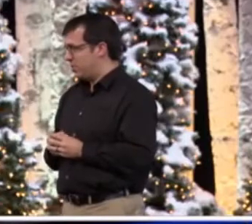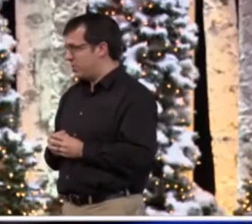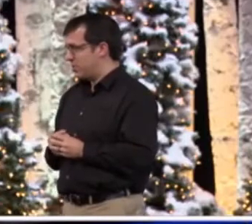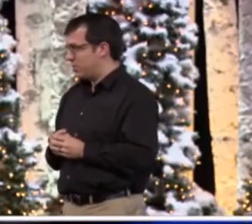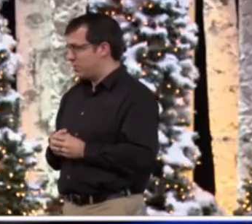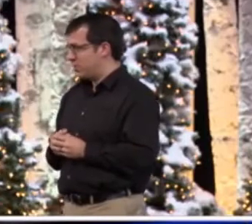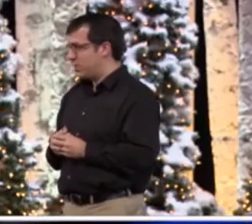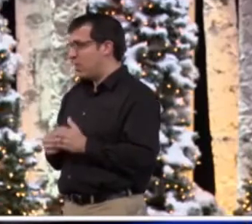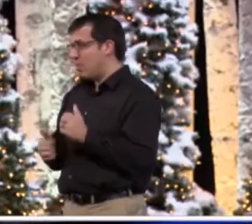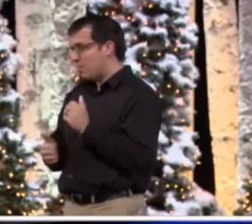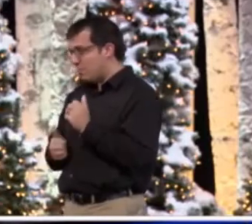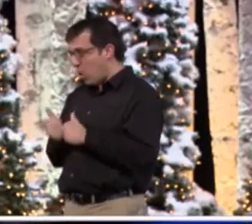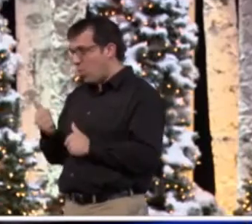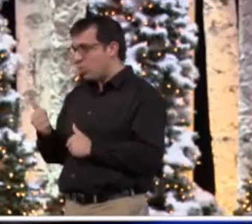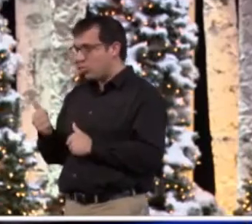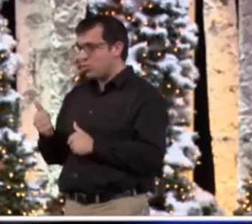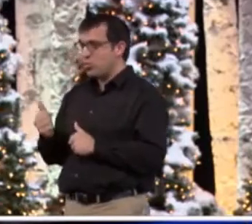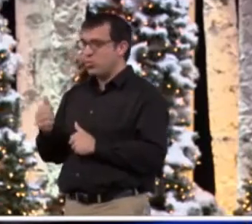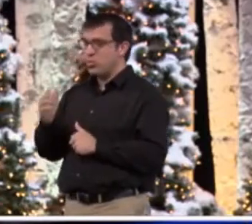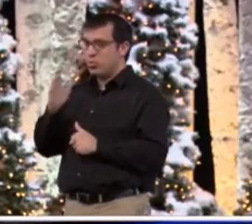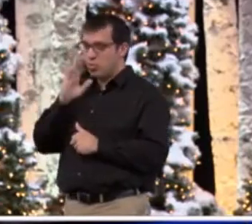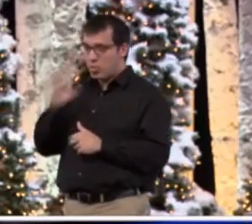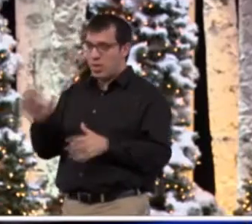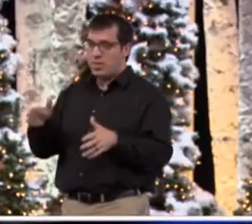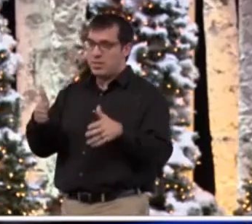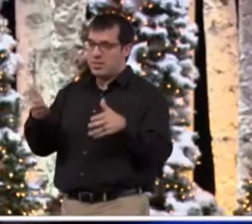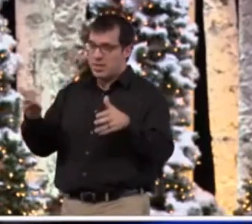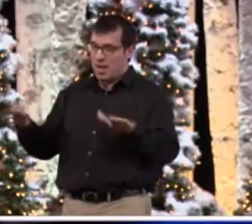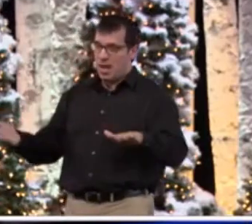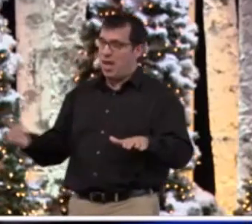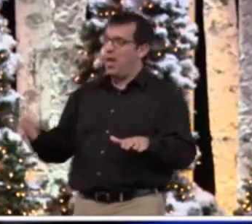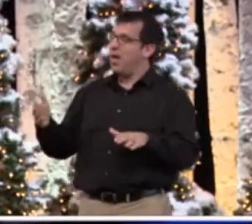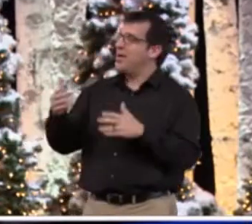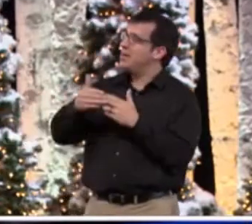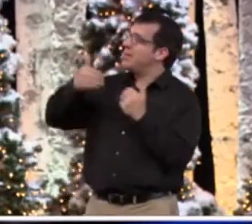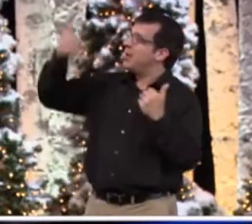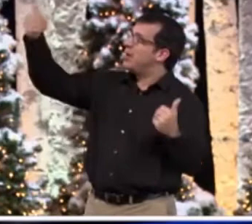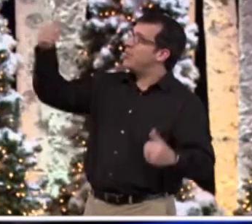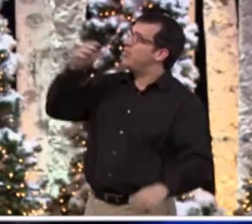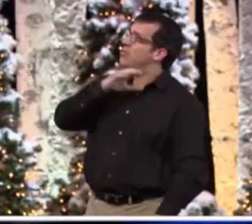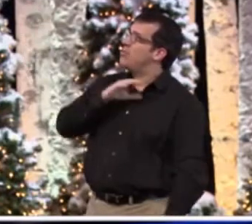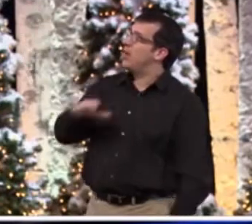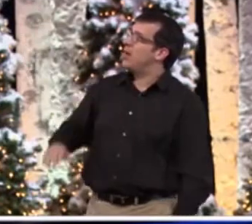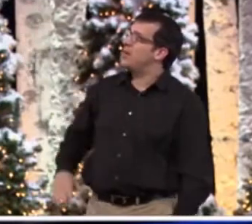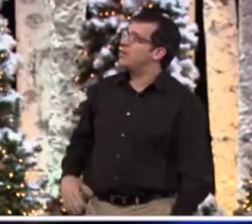र तिनीहरू मध्ये अधिकांश ख्रीष्ट रहित अनन्ततामा जानेछन्।